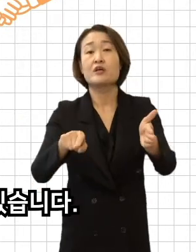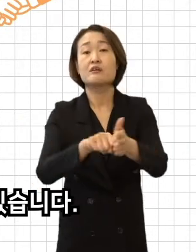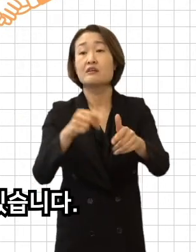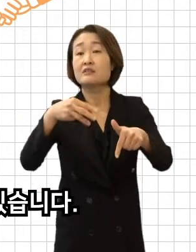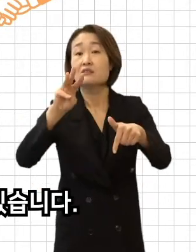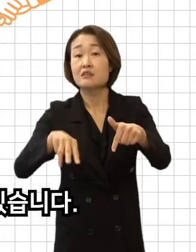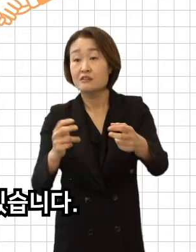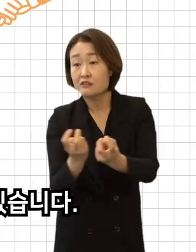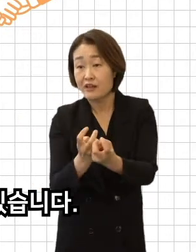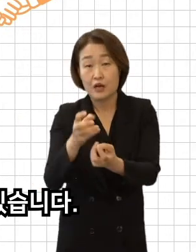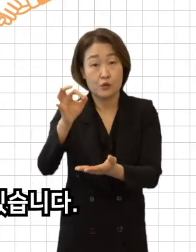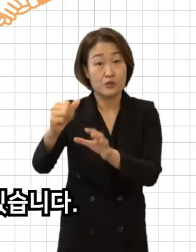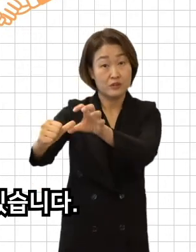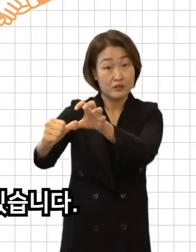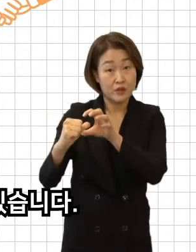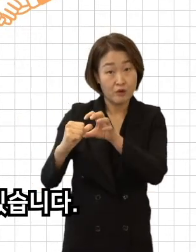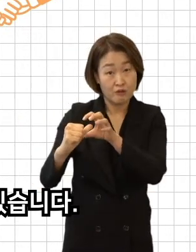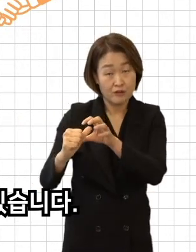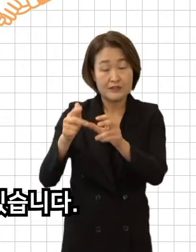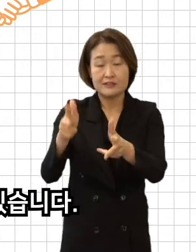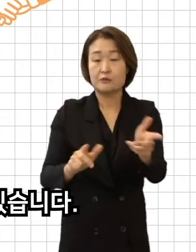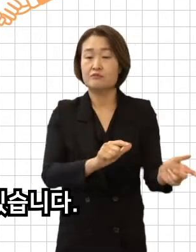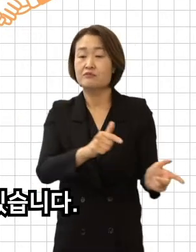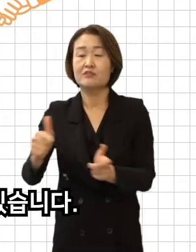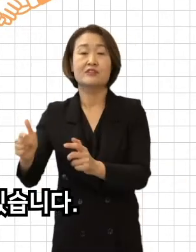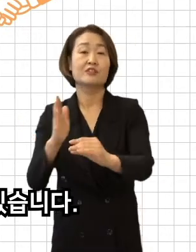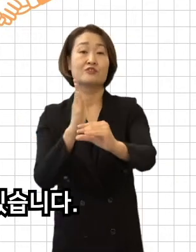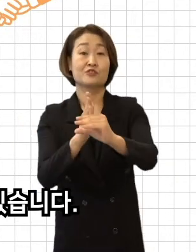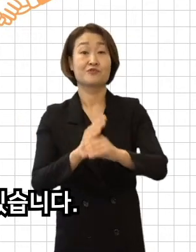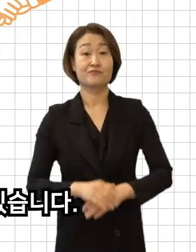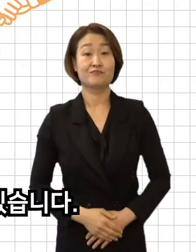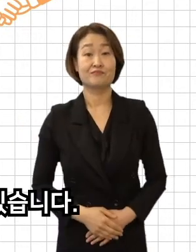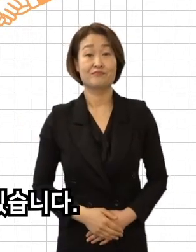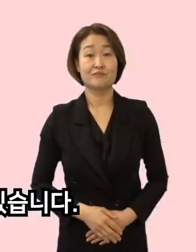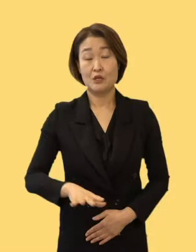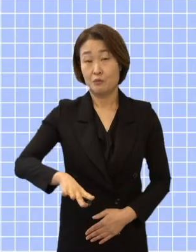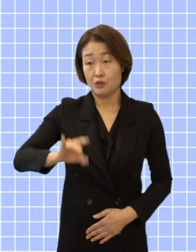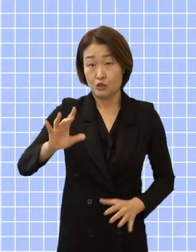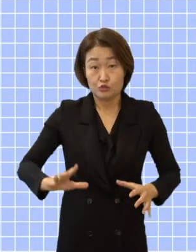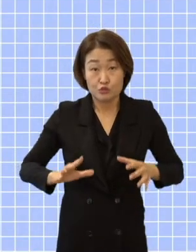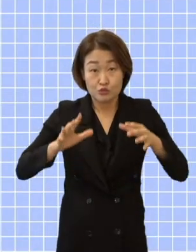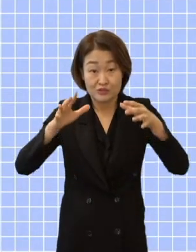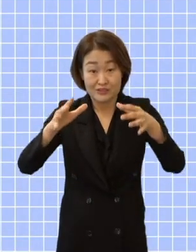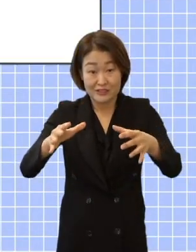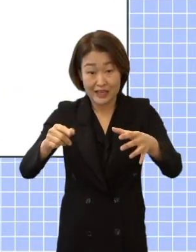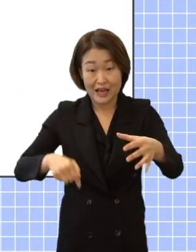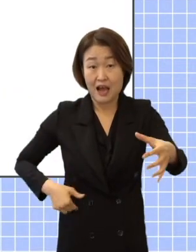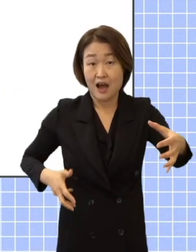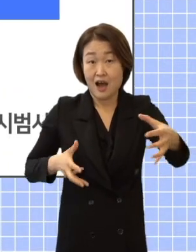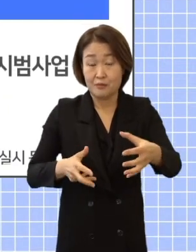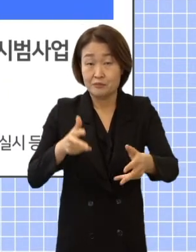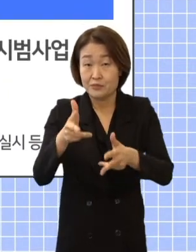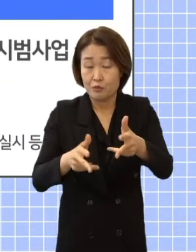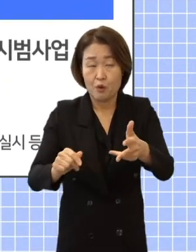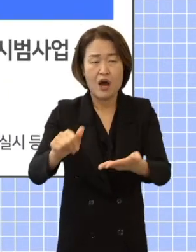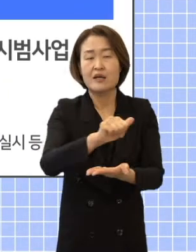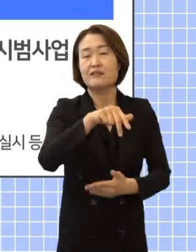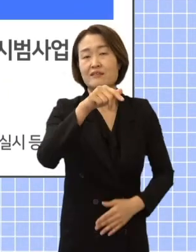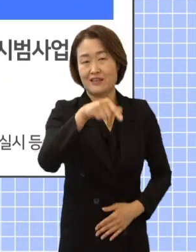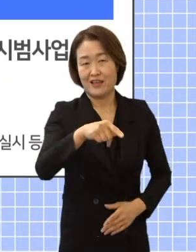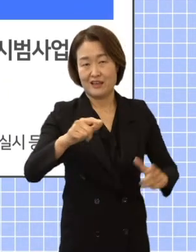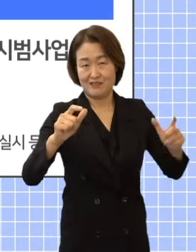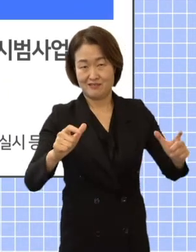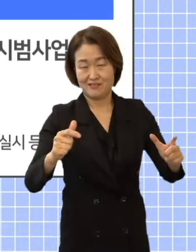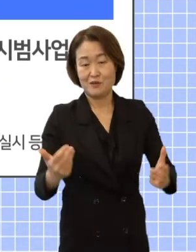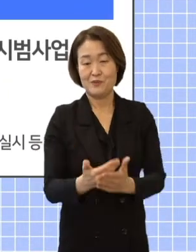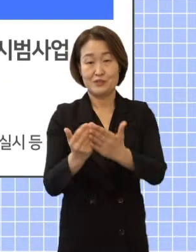개발원은 인천전략기금을 활용하여 다양한 사업을 진행하고 있습니다. 먼저 국제기구 협력 사업은 아태